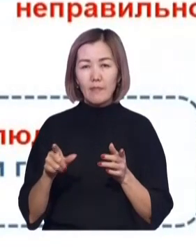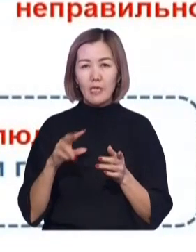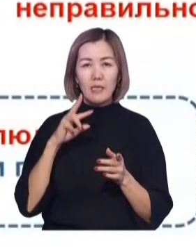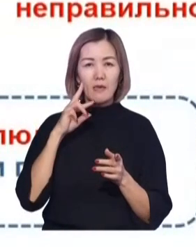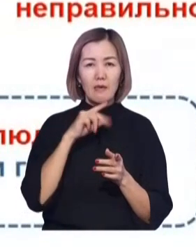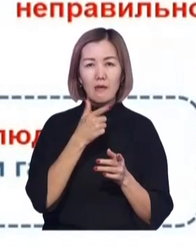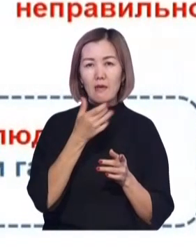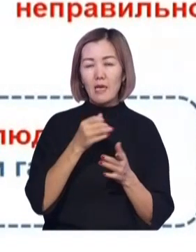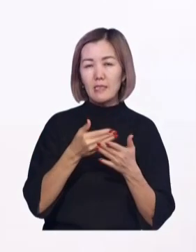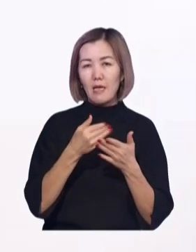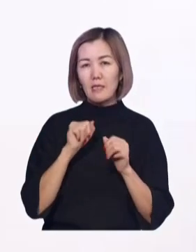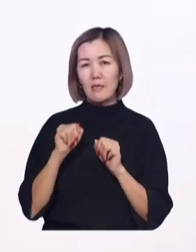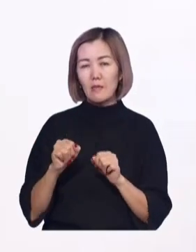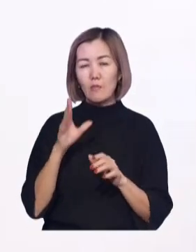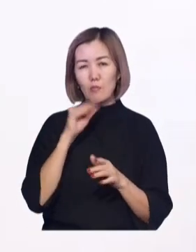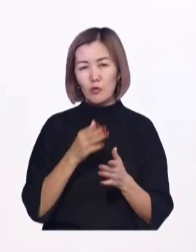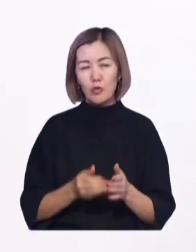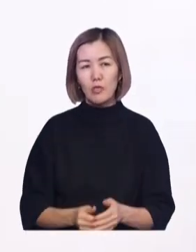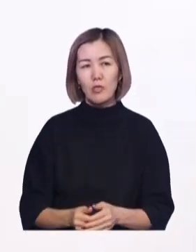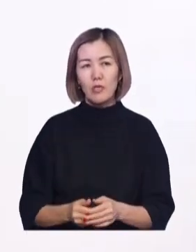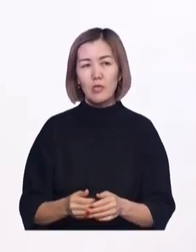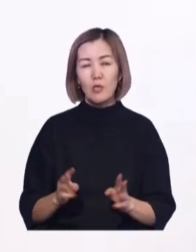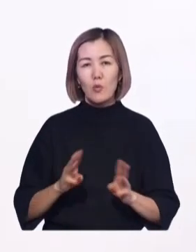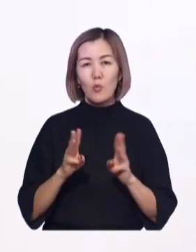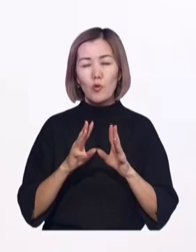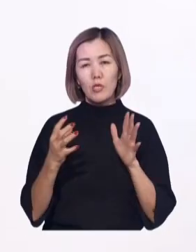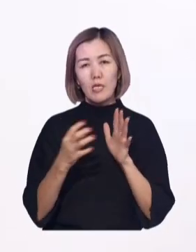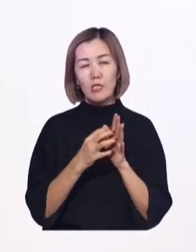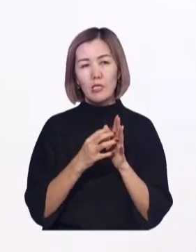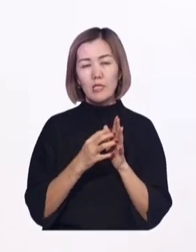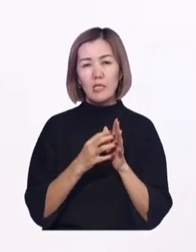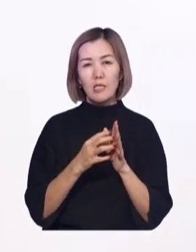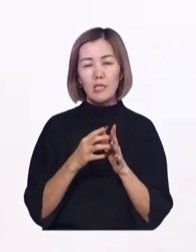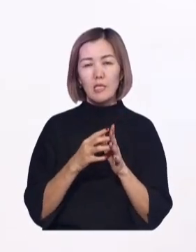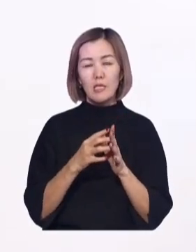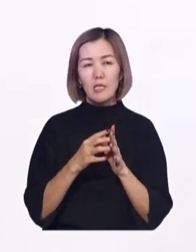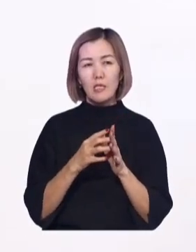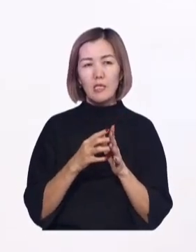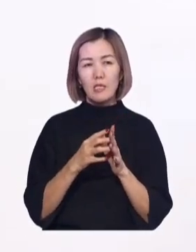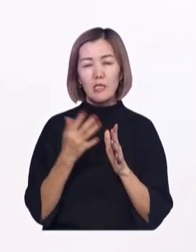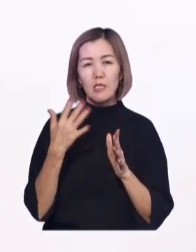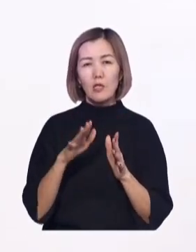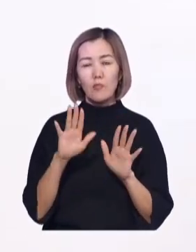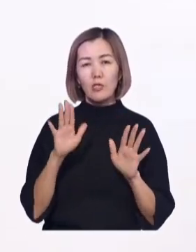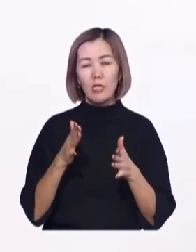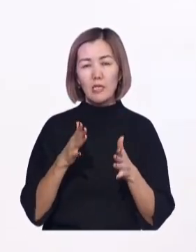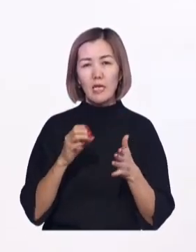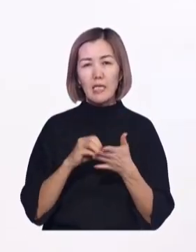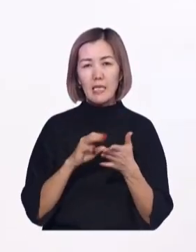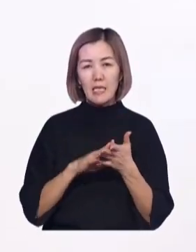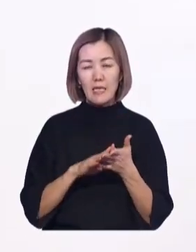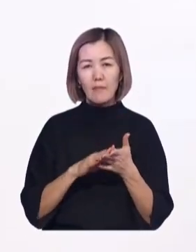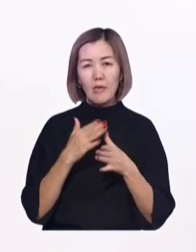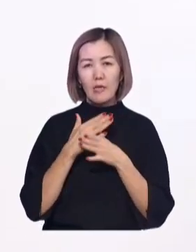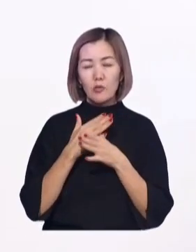қауіп туралы алдын ала ескерту мүмкіндігін береді. Өрт датчиктерінің іске қосылған 55 жағдай тіркеліп, соның